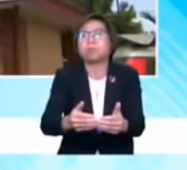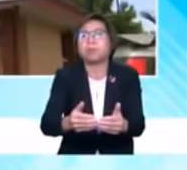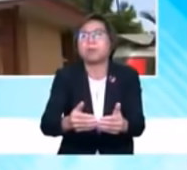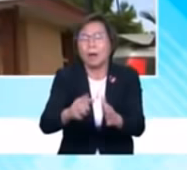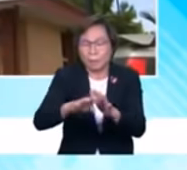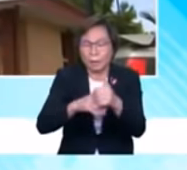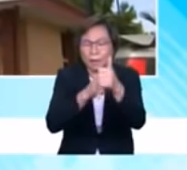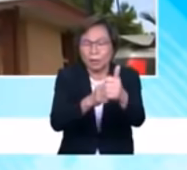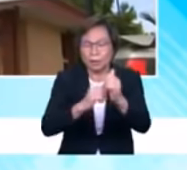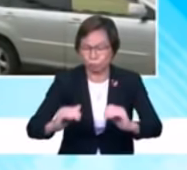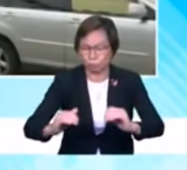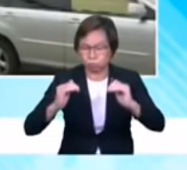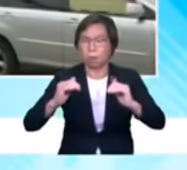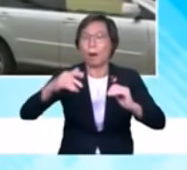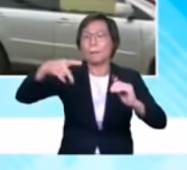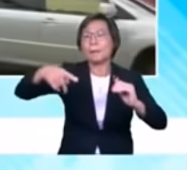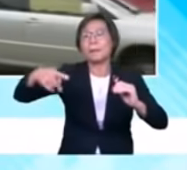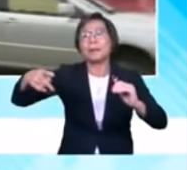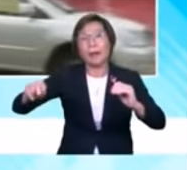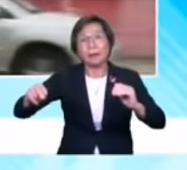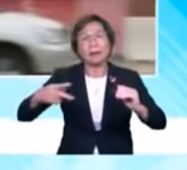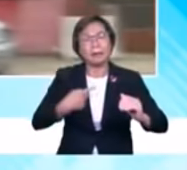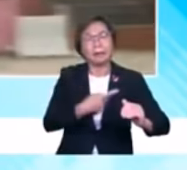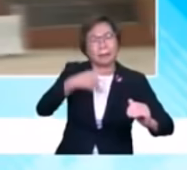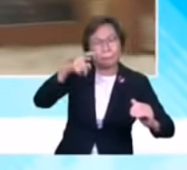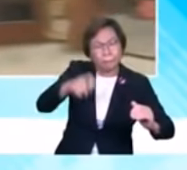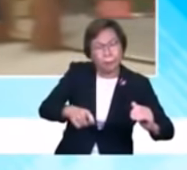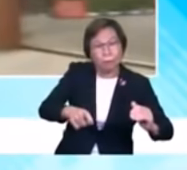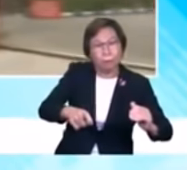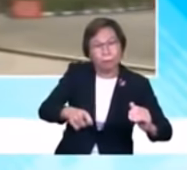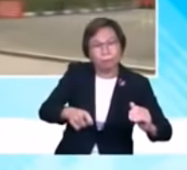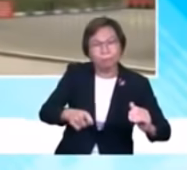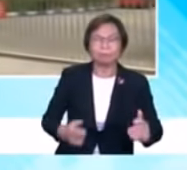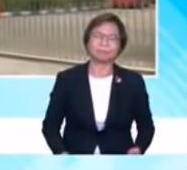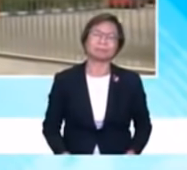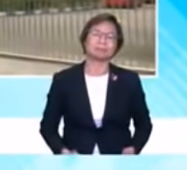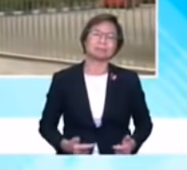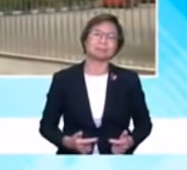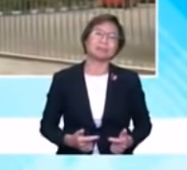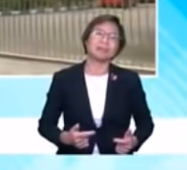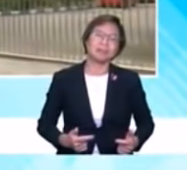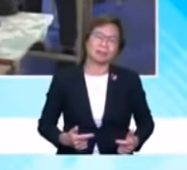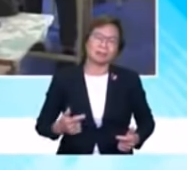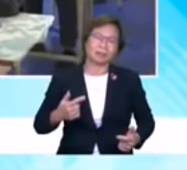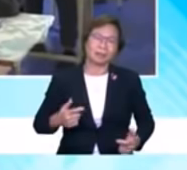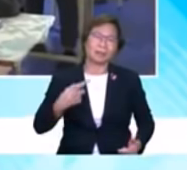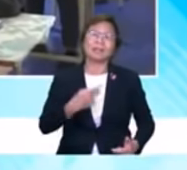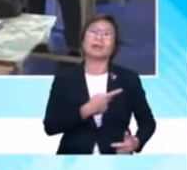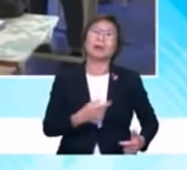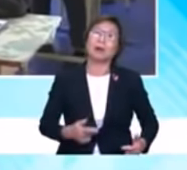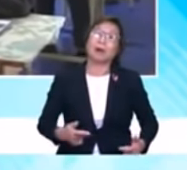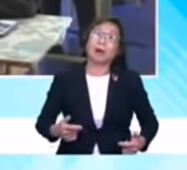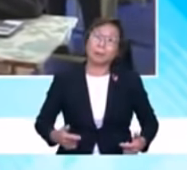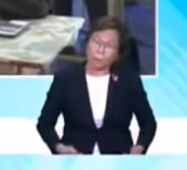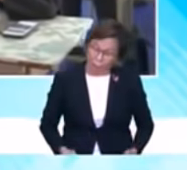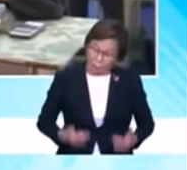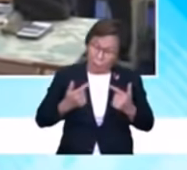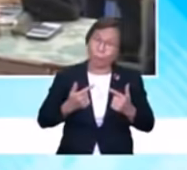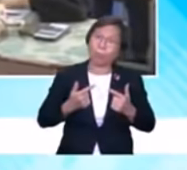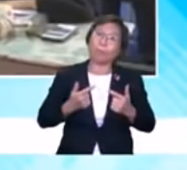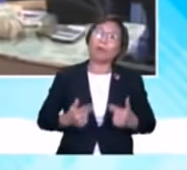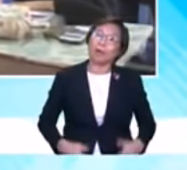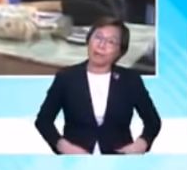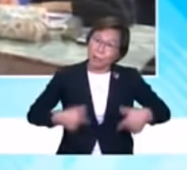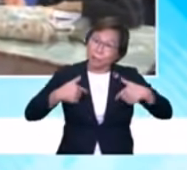pemulihan negara dimana kita perlu membawa kehidupan balik kepada asal